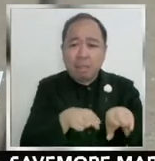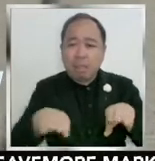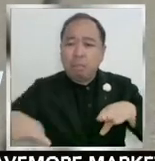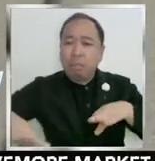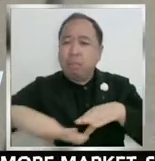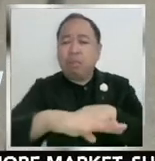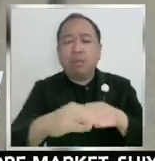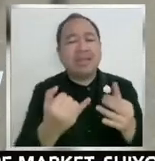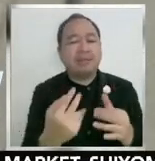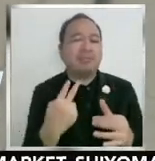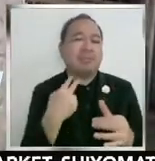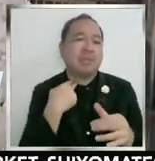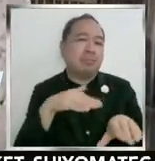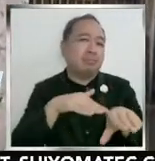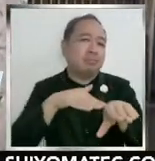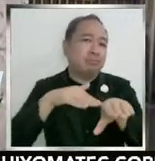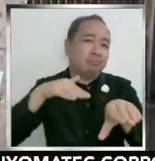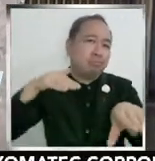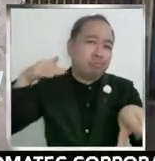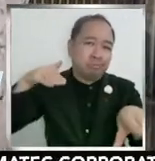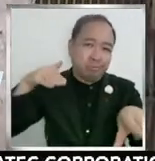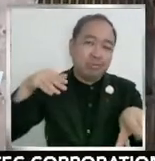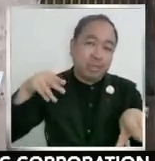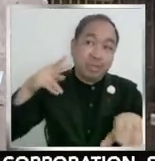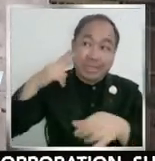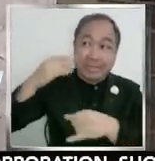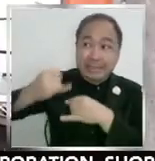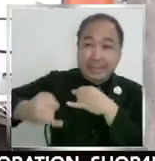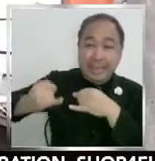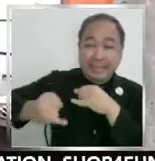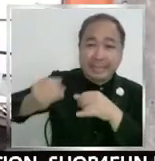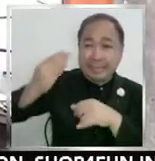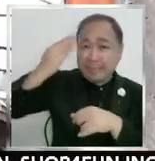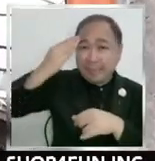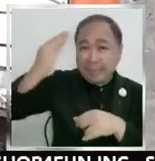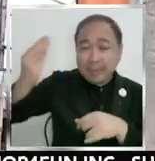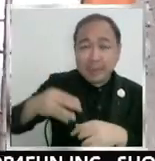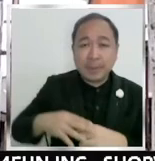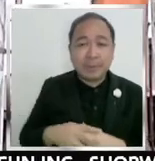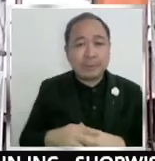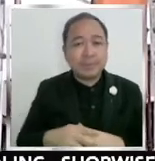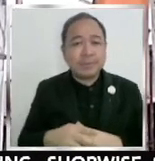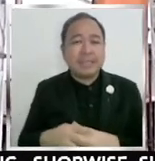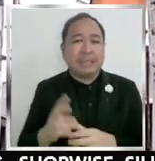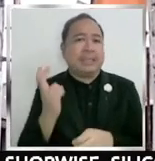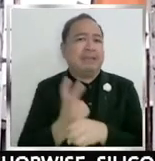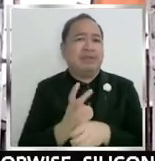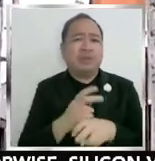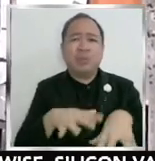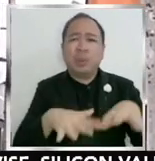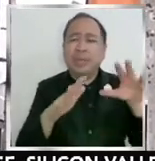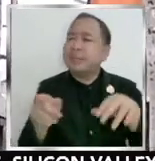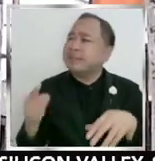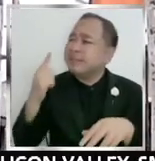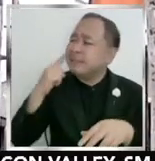umaabot pa sa Kalumpit, Bulacan. Nahirapan kami, lalo ba? Sa tingin niyo po, kailan hanggang kailan ito?